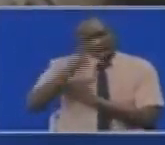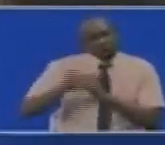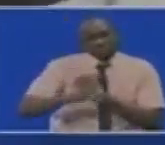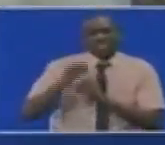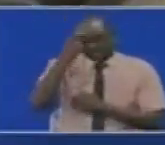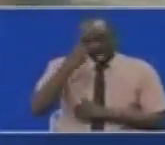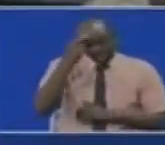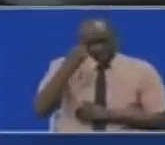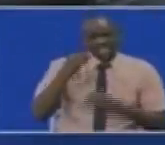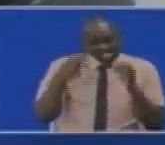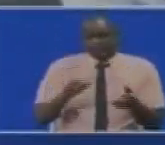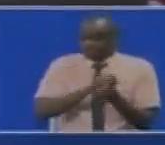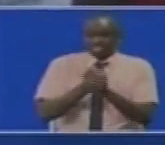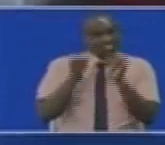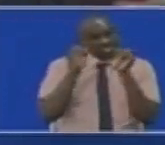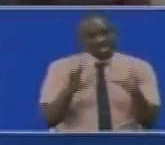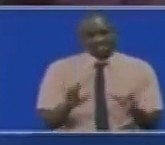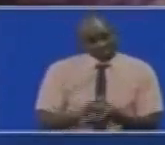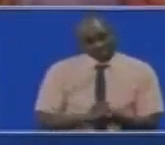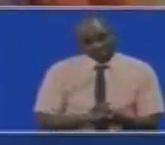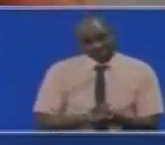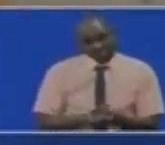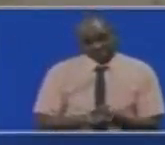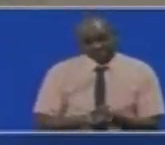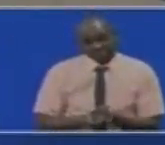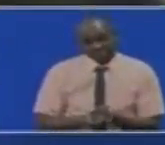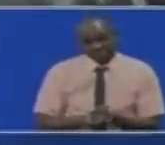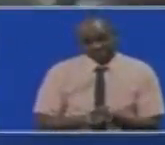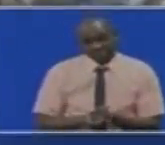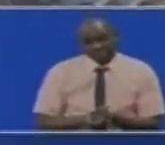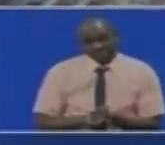Narok ikiwa mambo yatabaki namna yalivyo sasa.